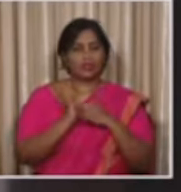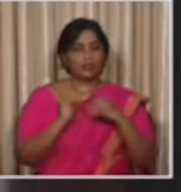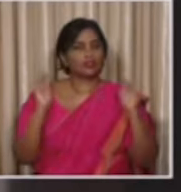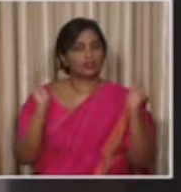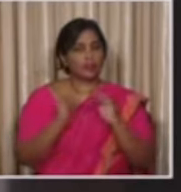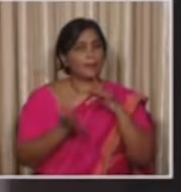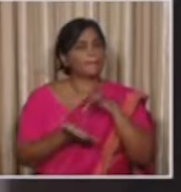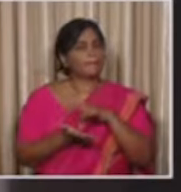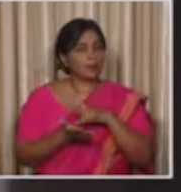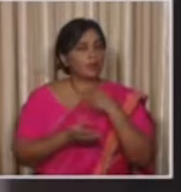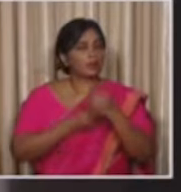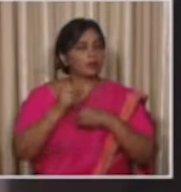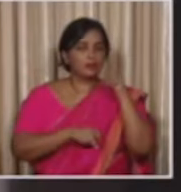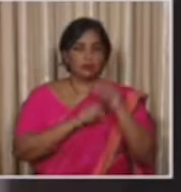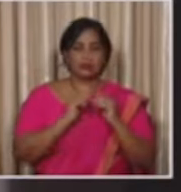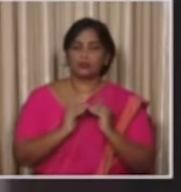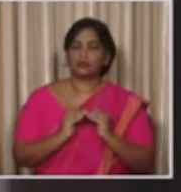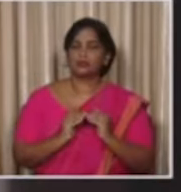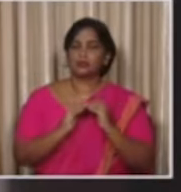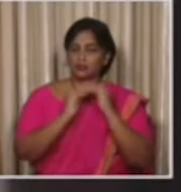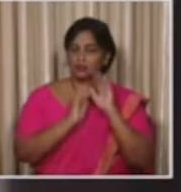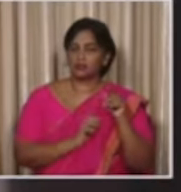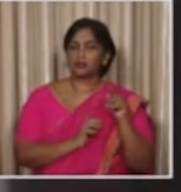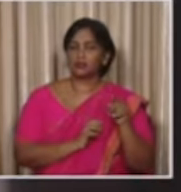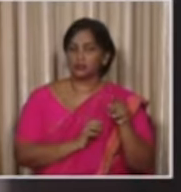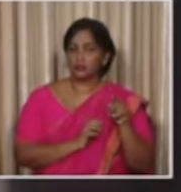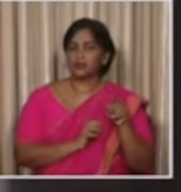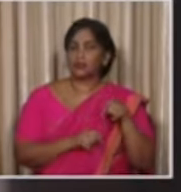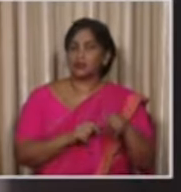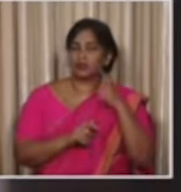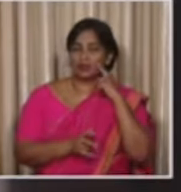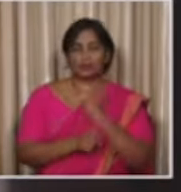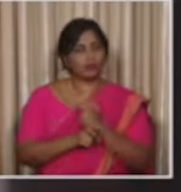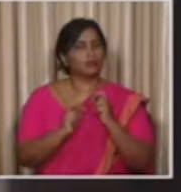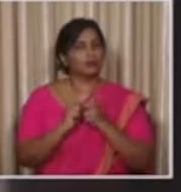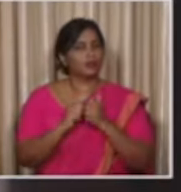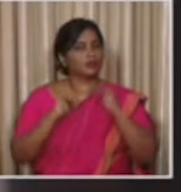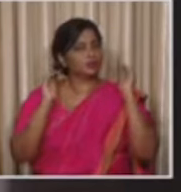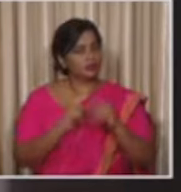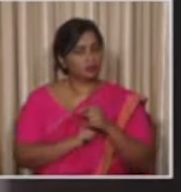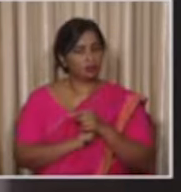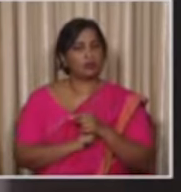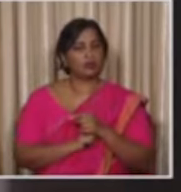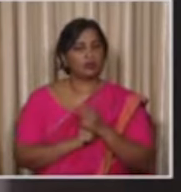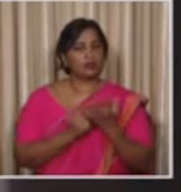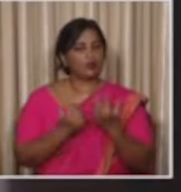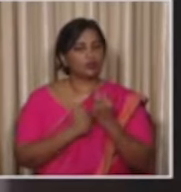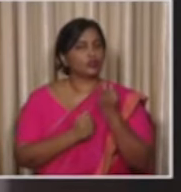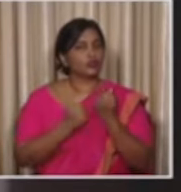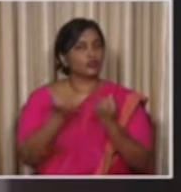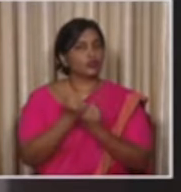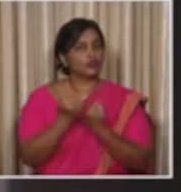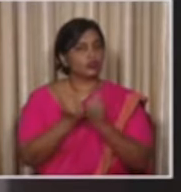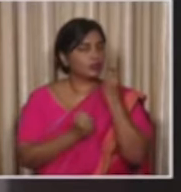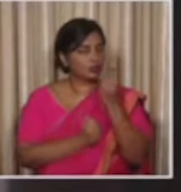කුඩා හා මධ්‍ය පරිමාණ ව්‍යවසායකින් නගා සිටුවීම සඳහා මෙම දුෂ්කරතා අවම කරමින් අවශ්‍ය මූල්‍ය සහය